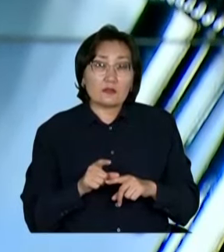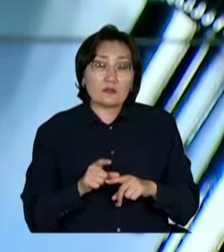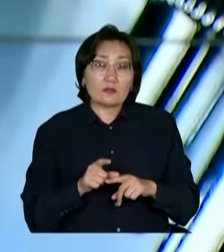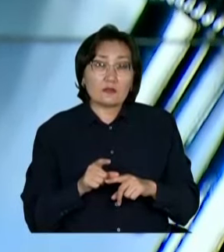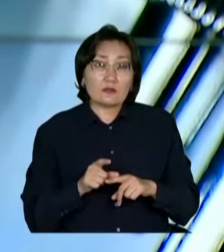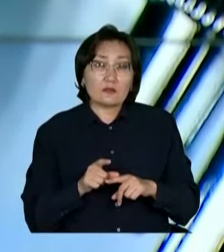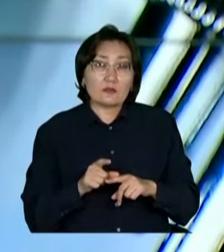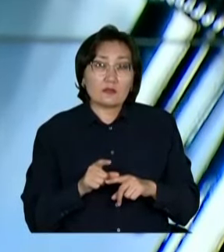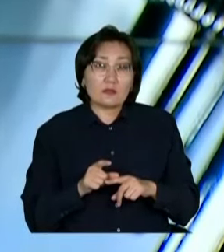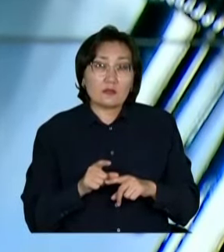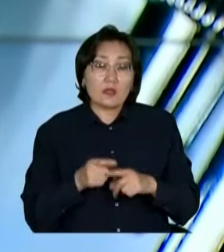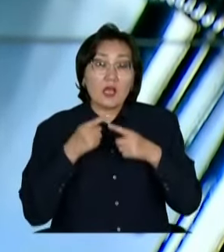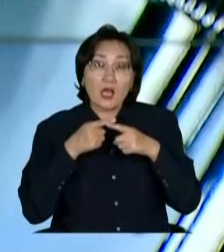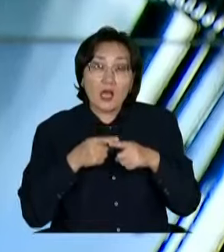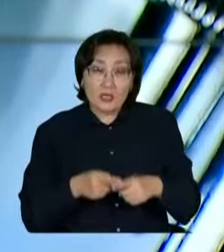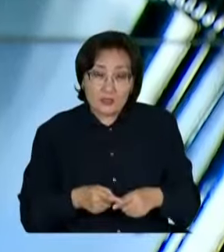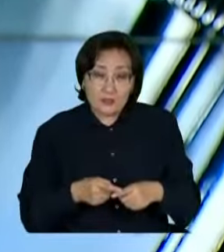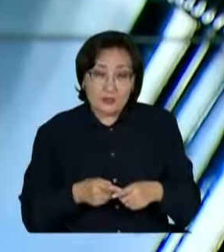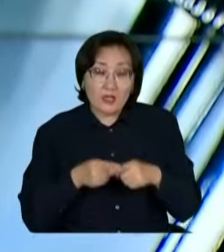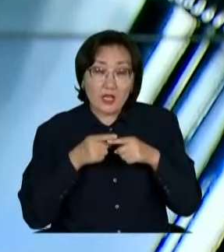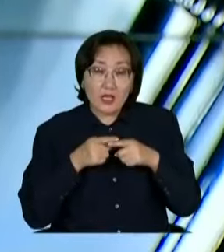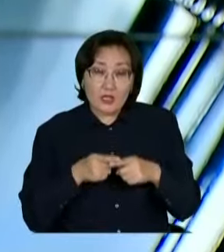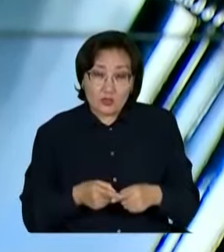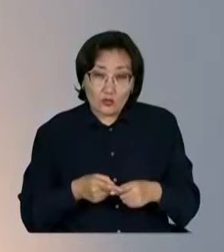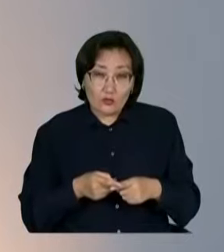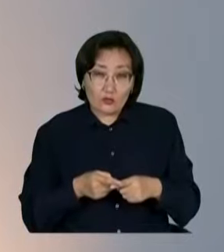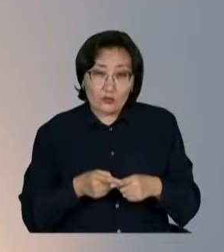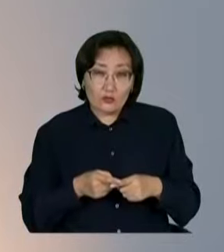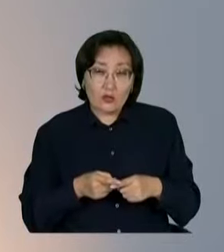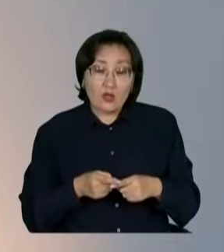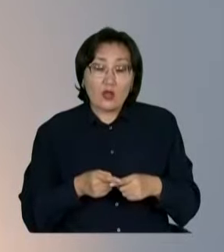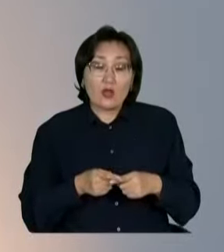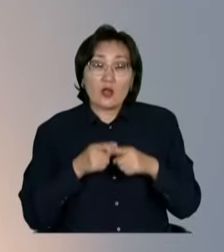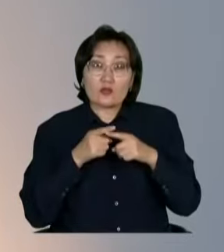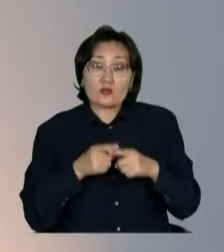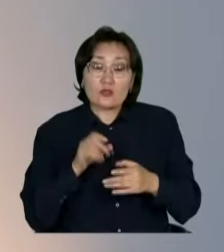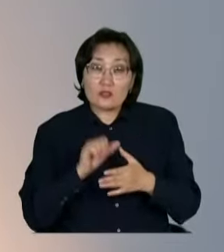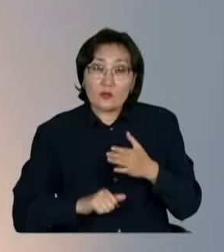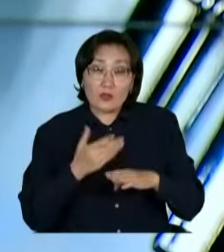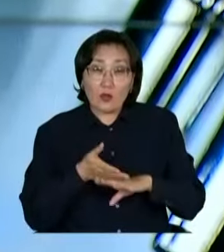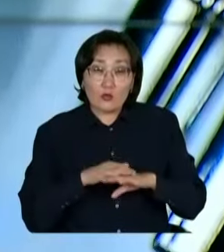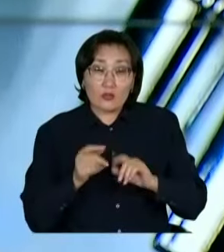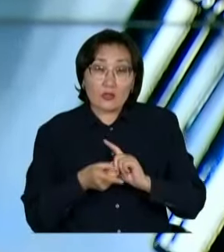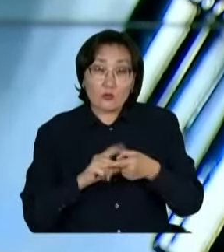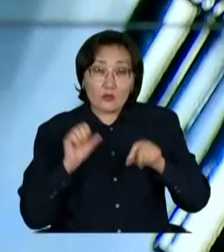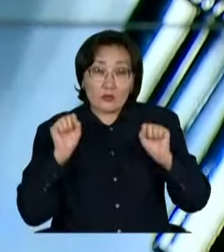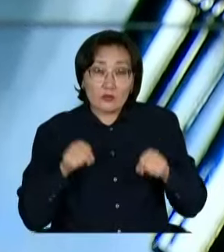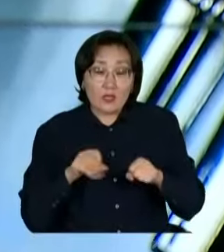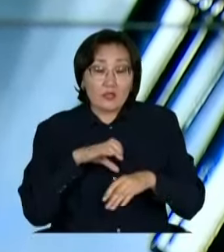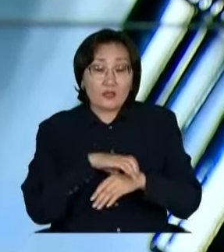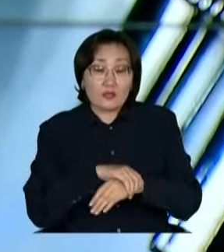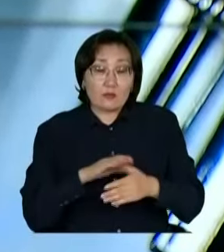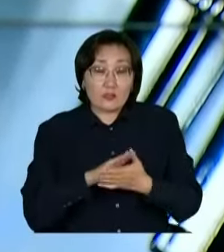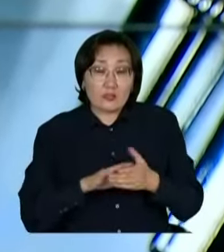бұл жаңағы астыну кету белгілерімен ауыр болып табылады. Яғни симптомдарында ешқандай айырмашылық, тек